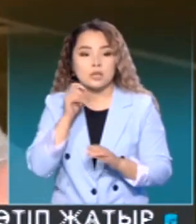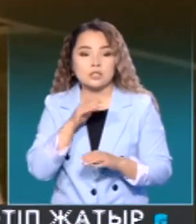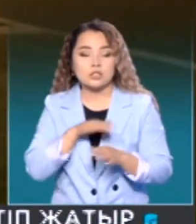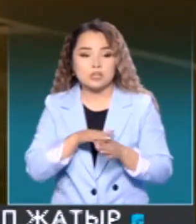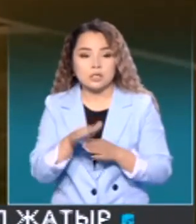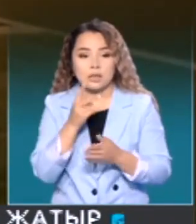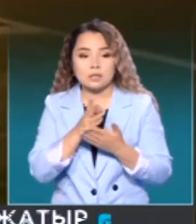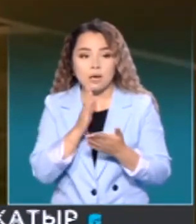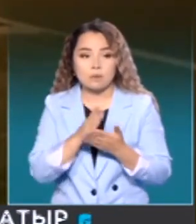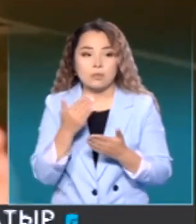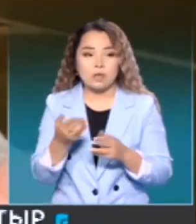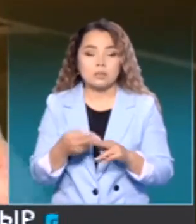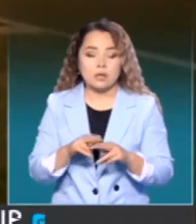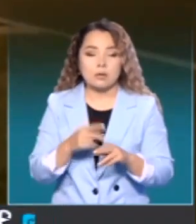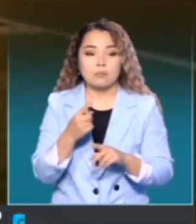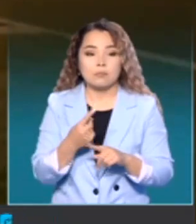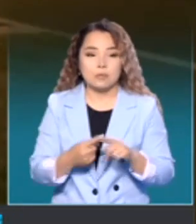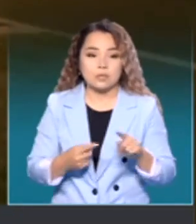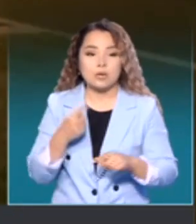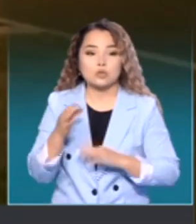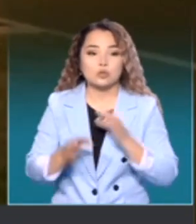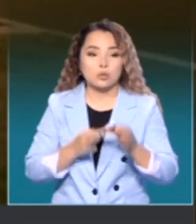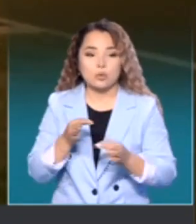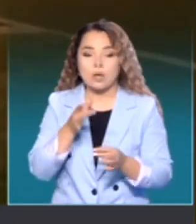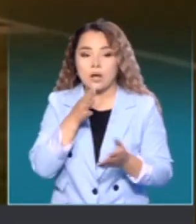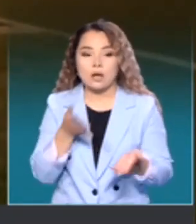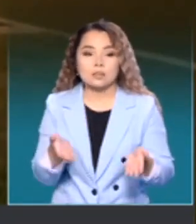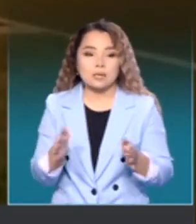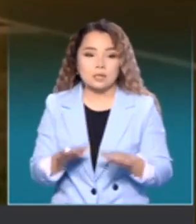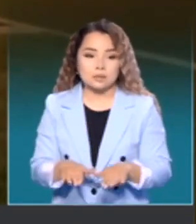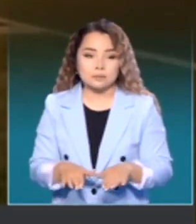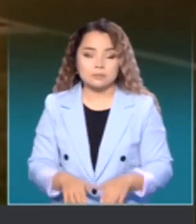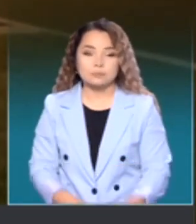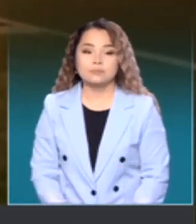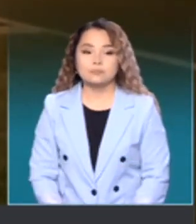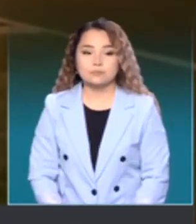құтқарушыларда әрекетсе 1,5 тәулік уақыт қана бар. Жалғас Әдібекұлы, АқШ.